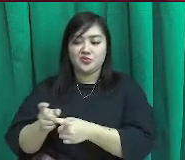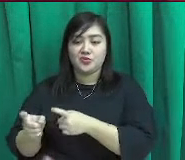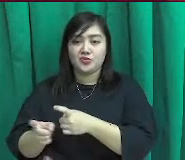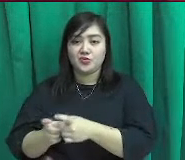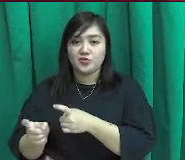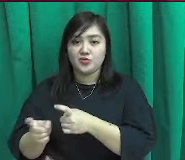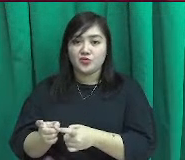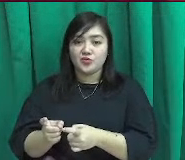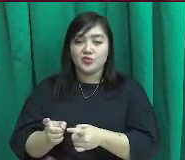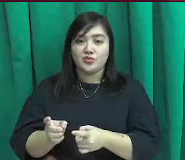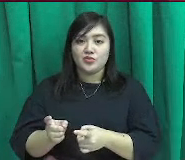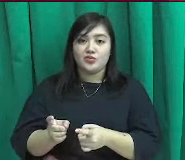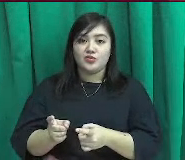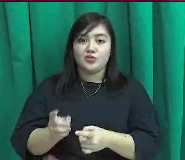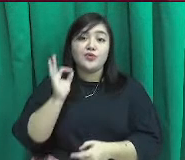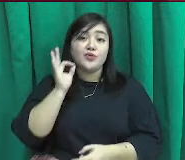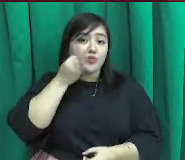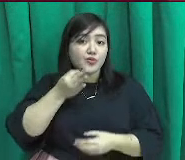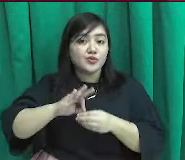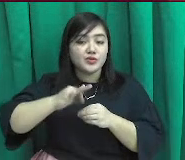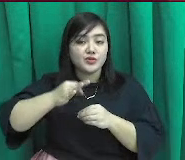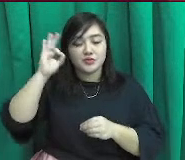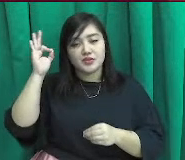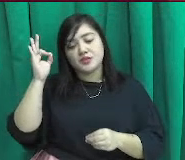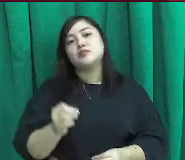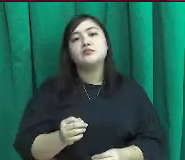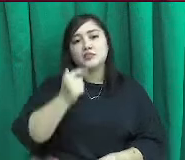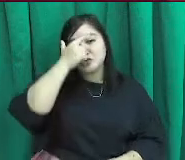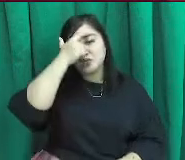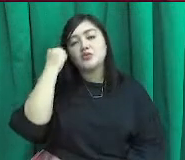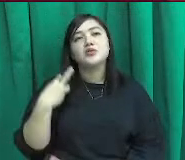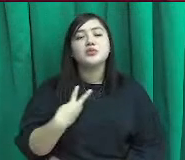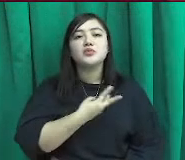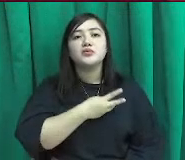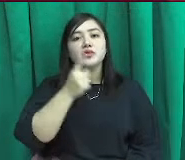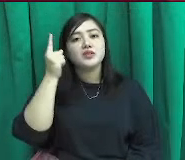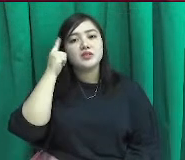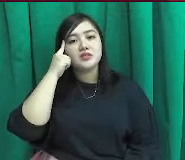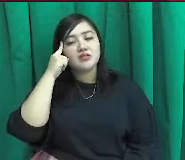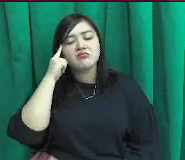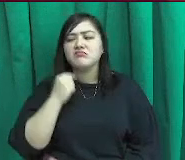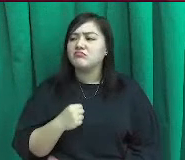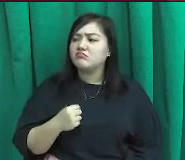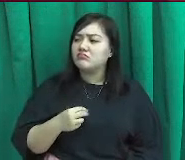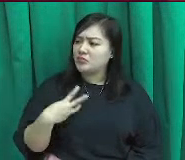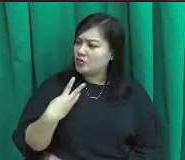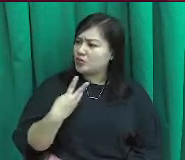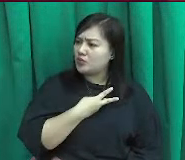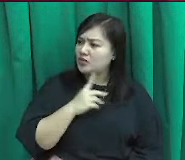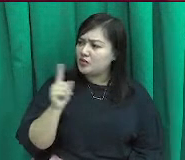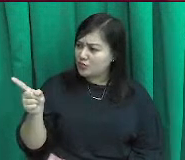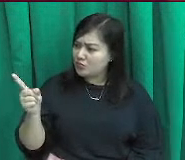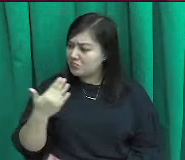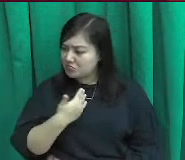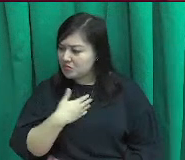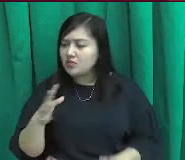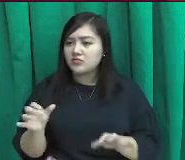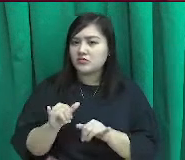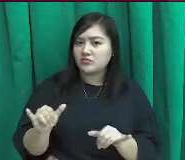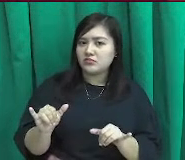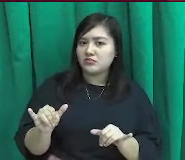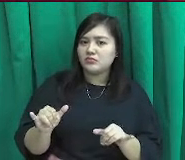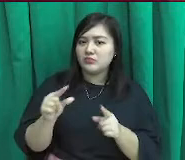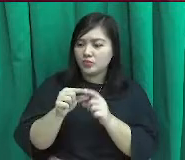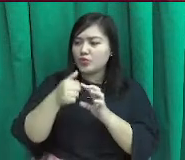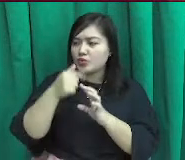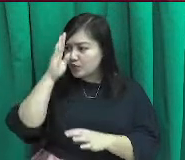long-suffering temperance because we thought na pagka minsan, parehas naman tayong tinatanggap eh. Yeah. Nakatanggap tayo, parehas tayong may tinatanggap na